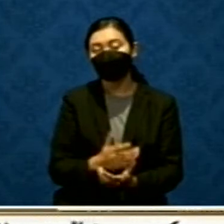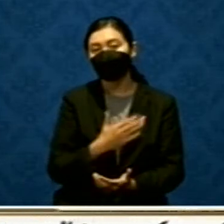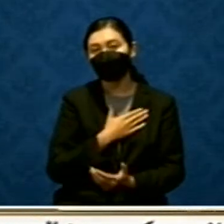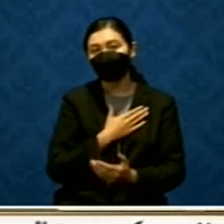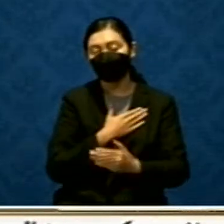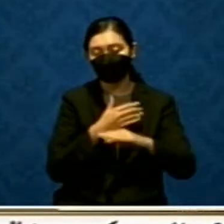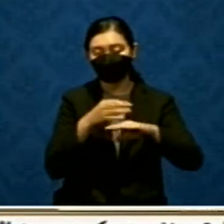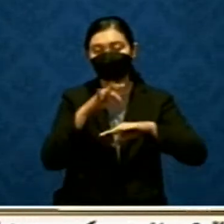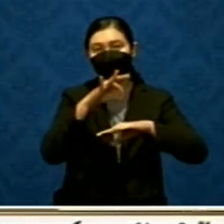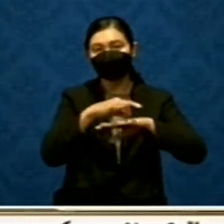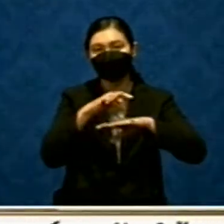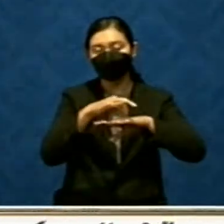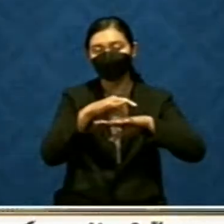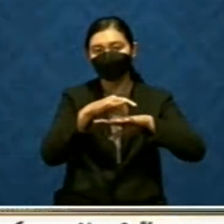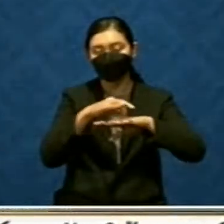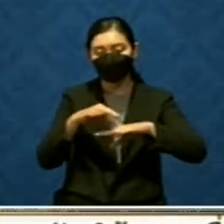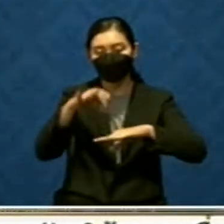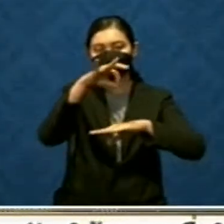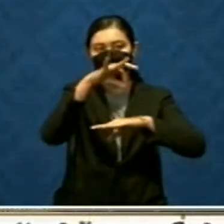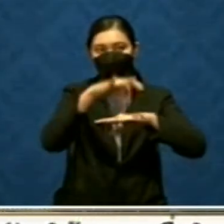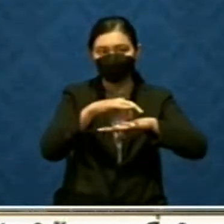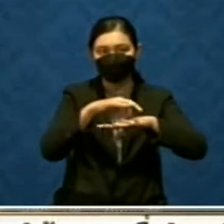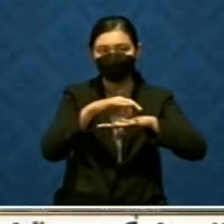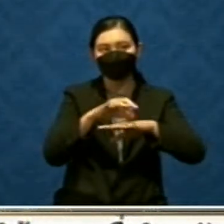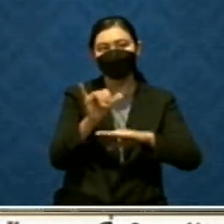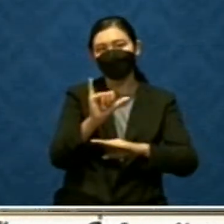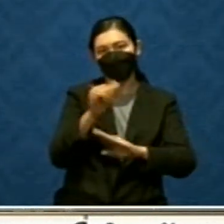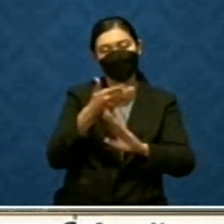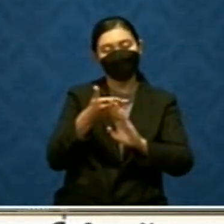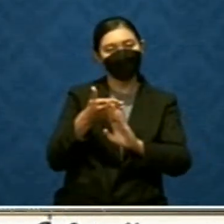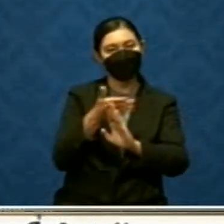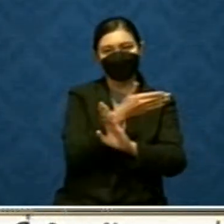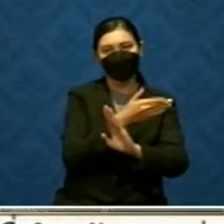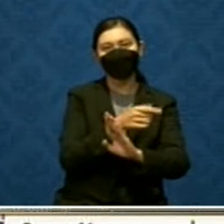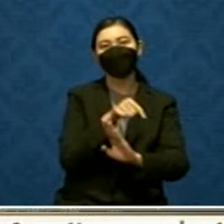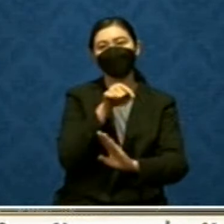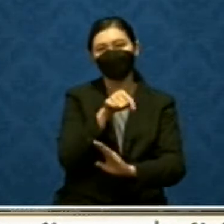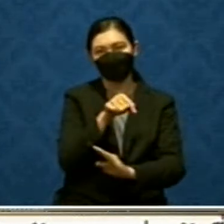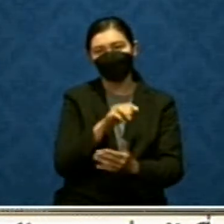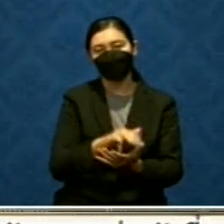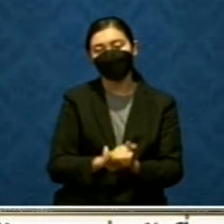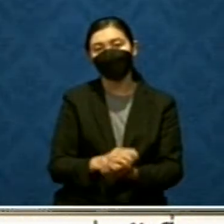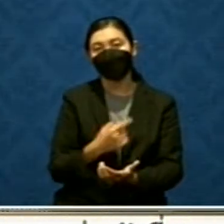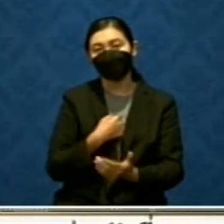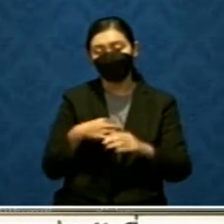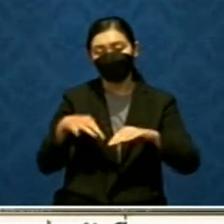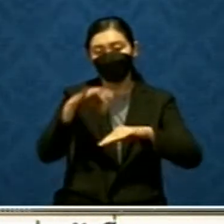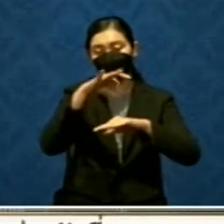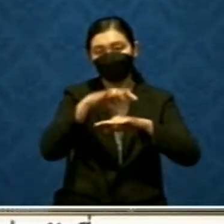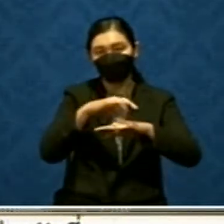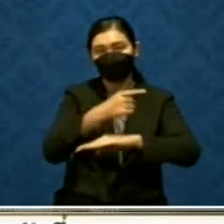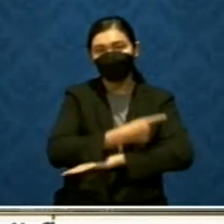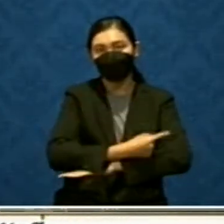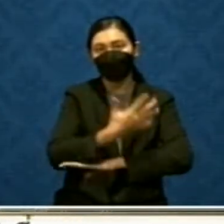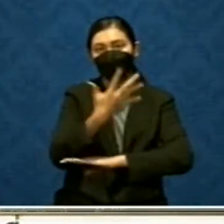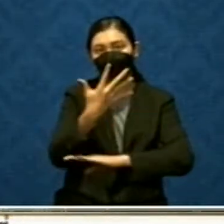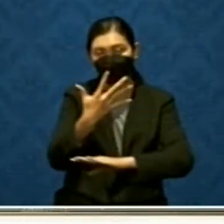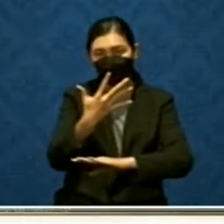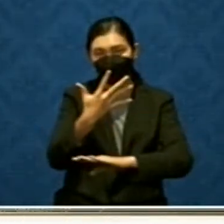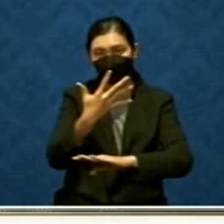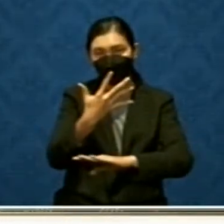งผมเข้าสู่ตำแหน่งนะครับการเป็นสมาชิกสภาผู้แทนราษฎรเมื่อวันที่5พฤษภาคม